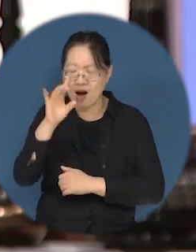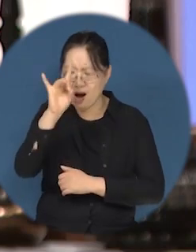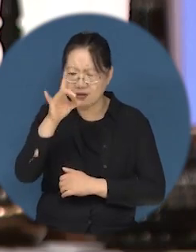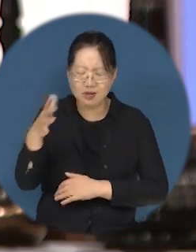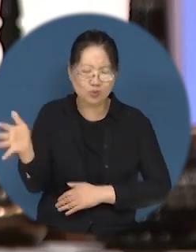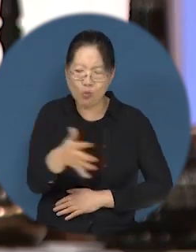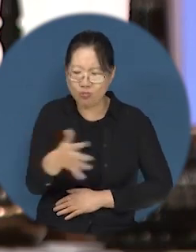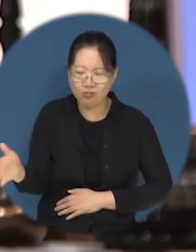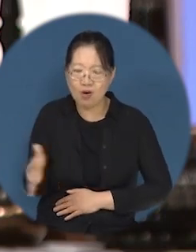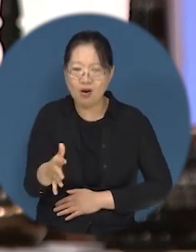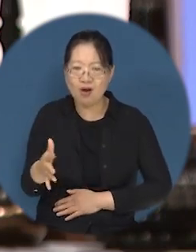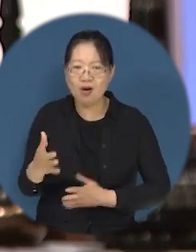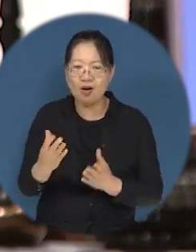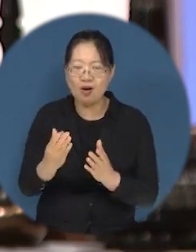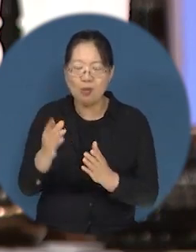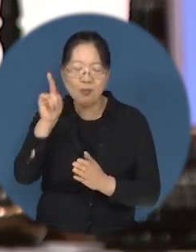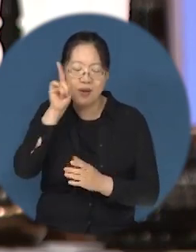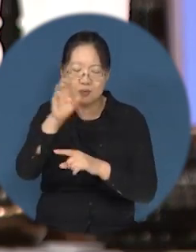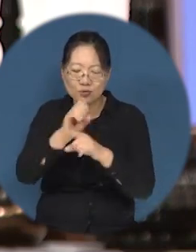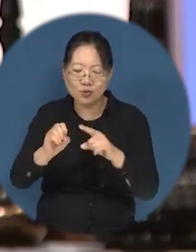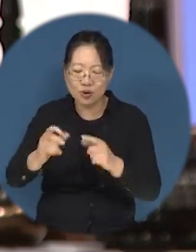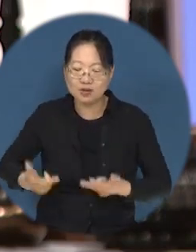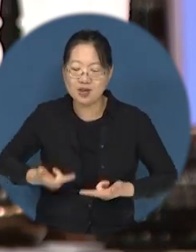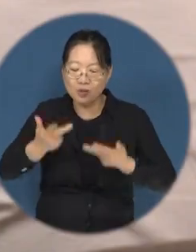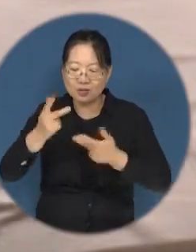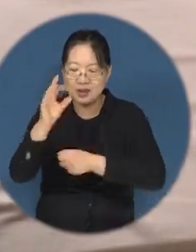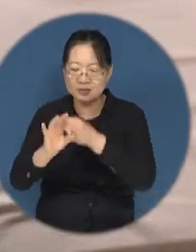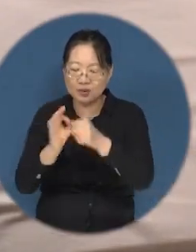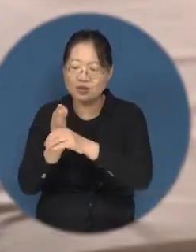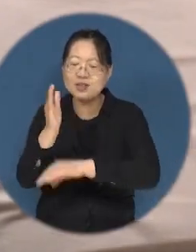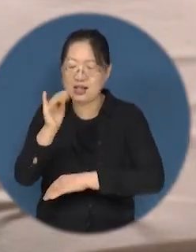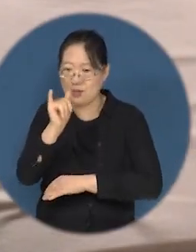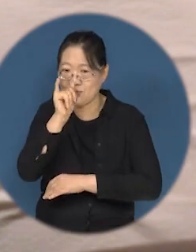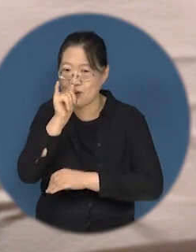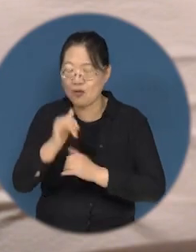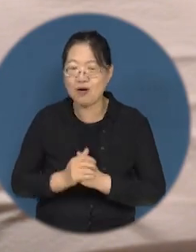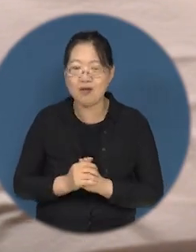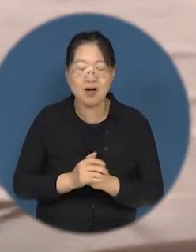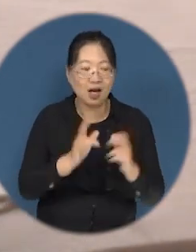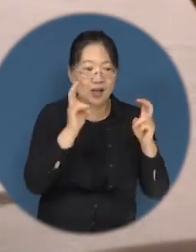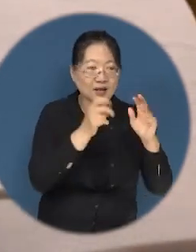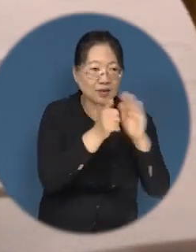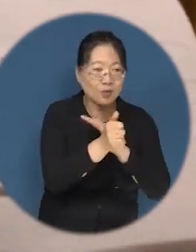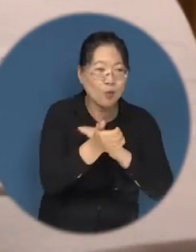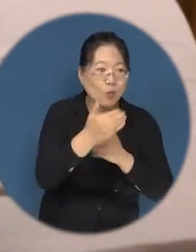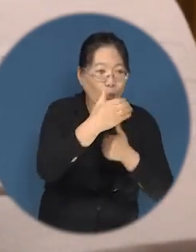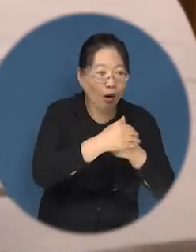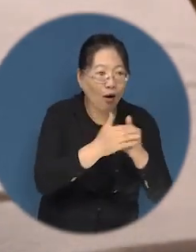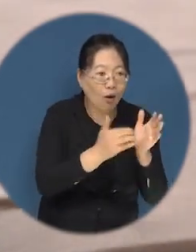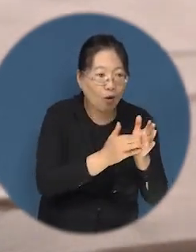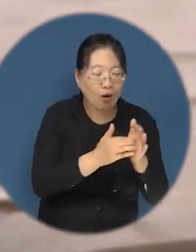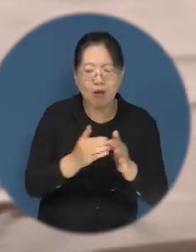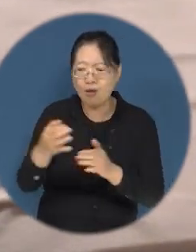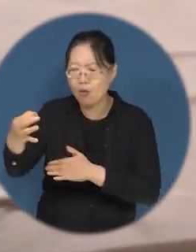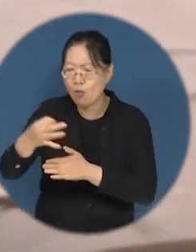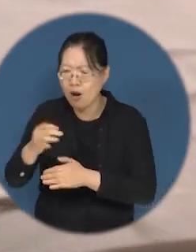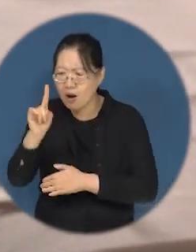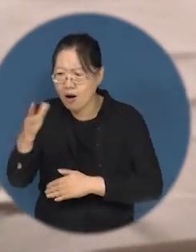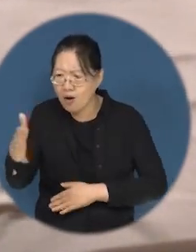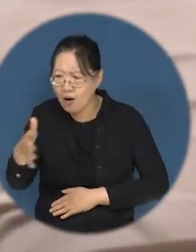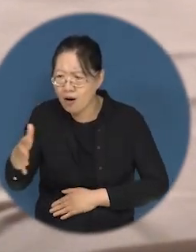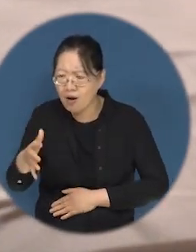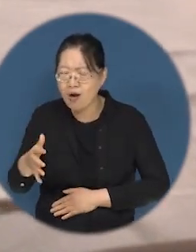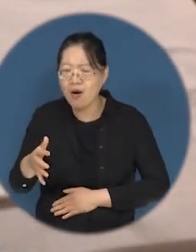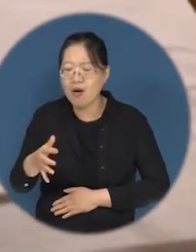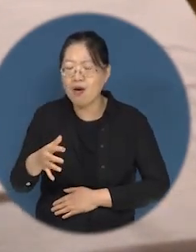안 받거든요. 그러니까 완전히 자원봉사를 십몇 년 지금 하고 있는 건데. 아 그래요? 예, 그런 게 회사 대표시지만 아무것도 안 받습니다. 예,